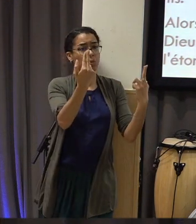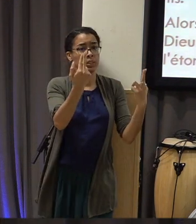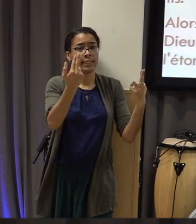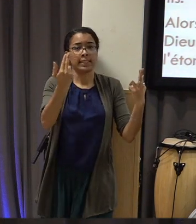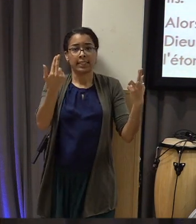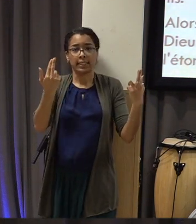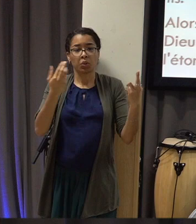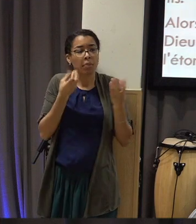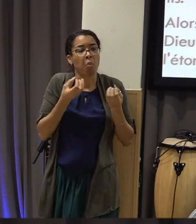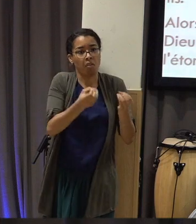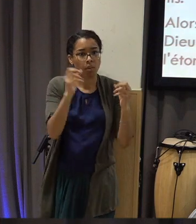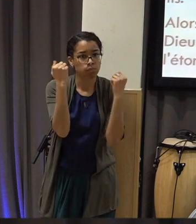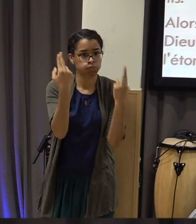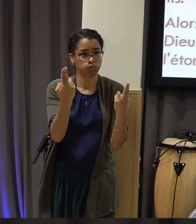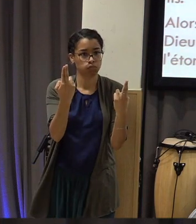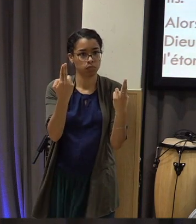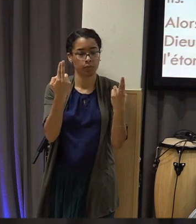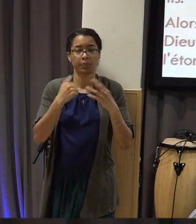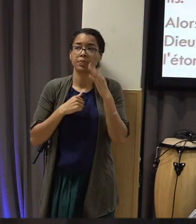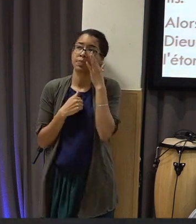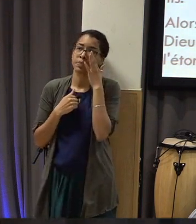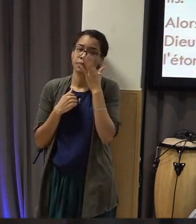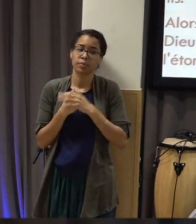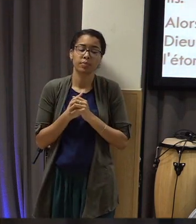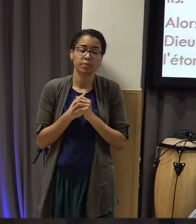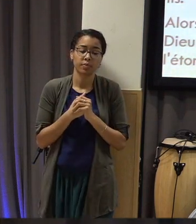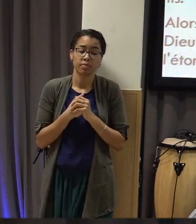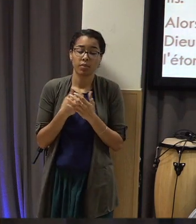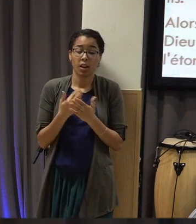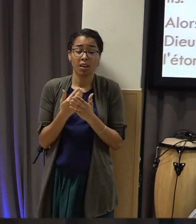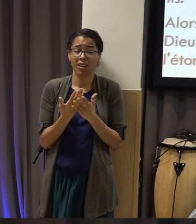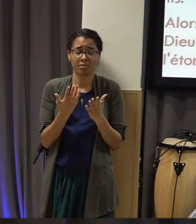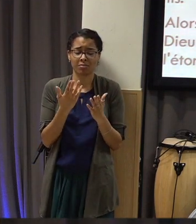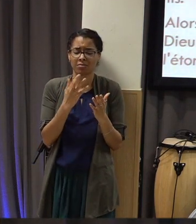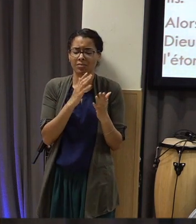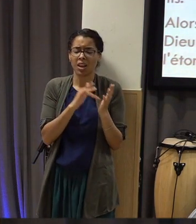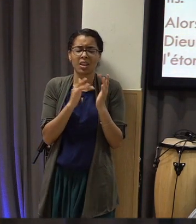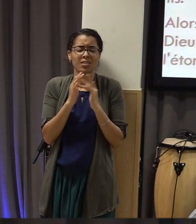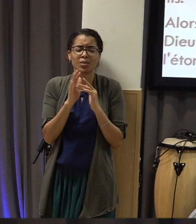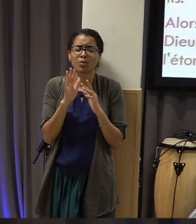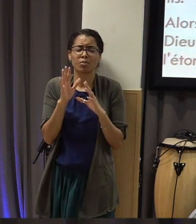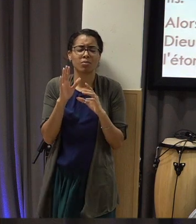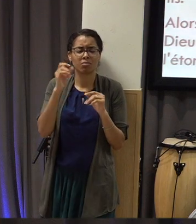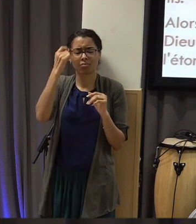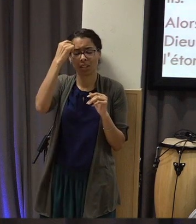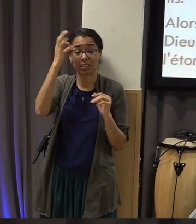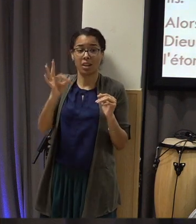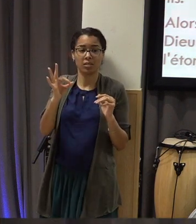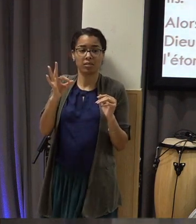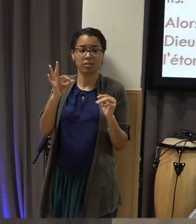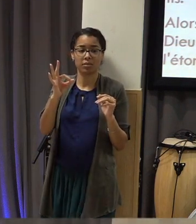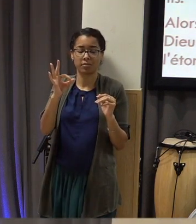pousse à la rébellion. Et là la réponse de Jésus elle est emplie de sagesse, elle est emplie de vérité, elle est emplie